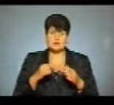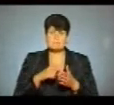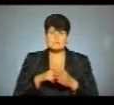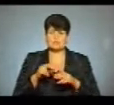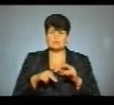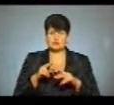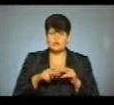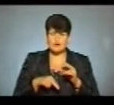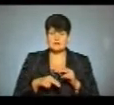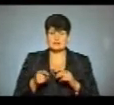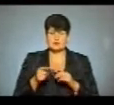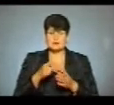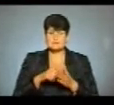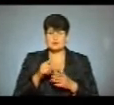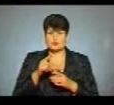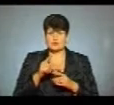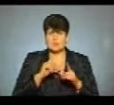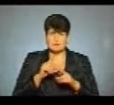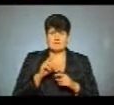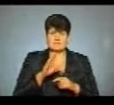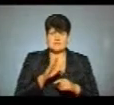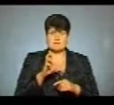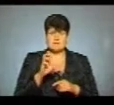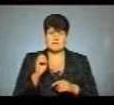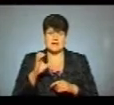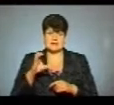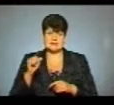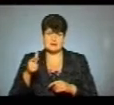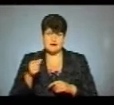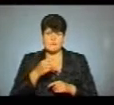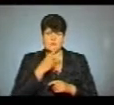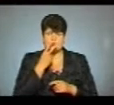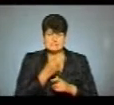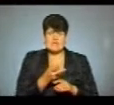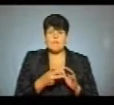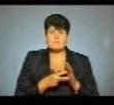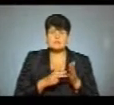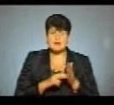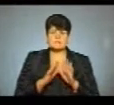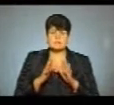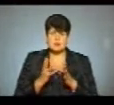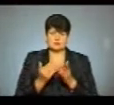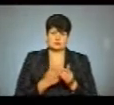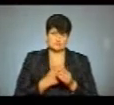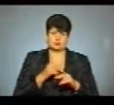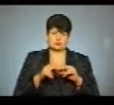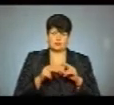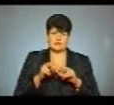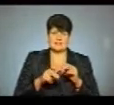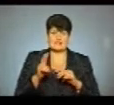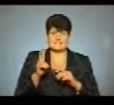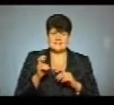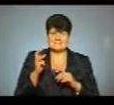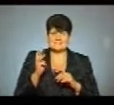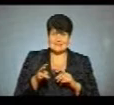та кадастру Тернопільської міської ради Василь Бесага показав план парку та житлових будинків, які мали збудувати на території, де розташовано 230